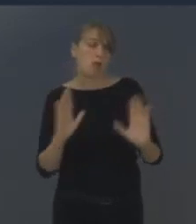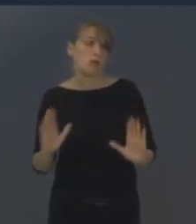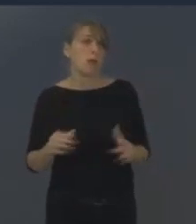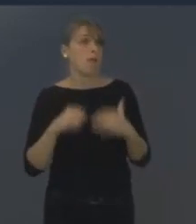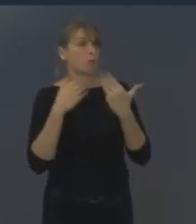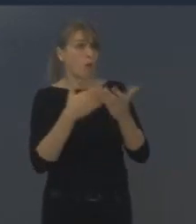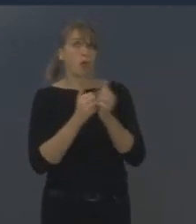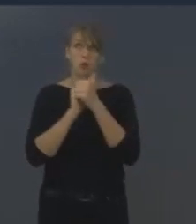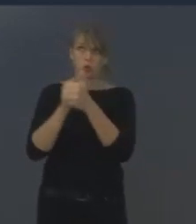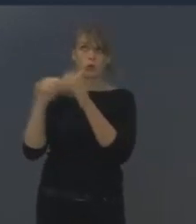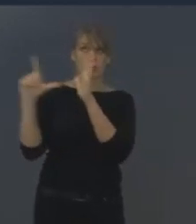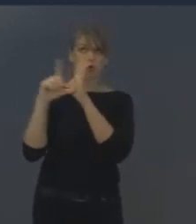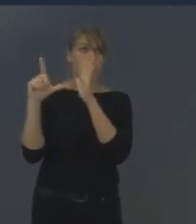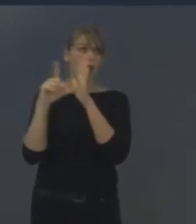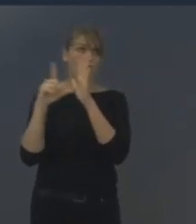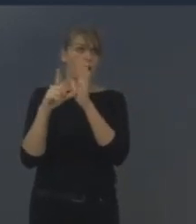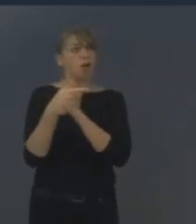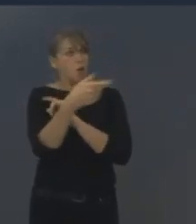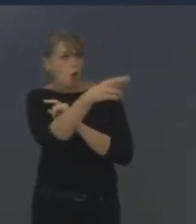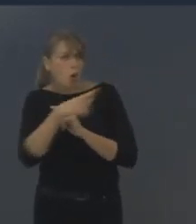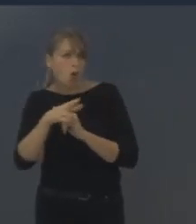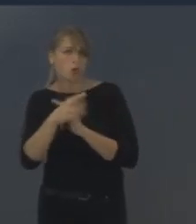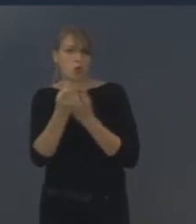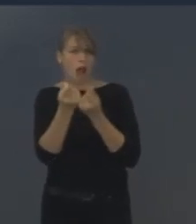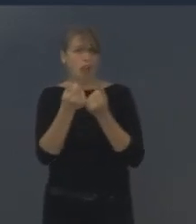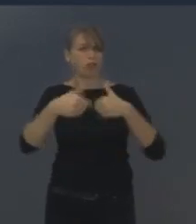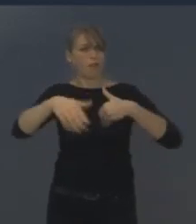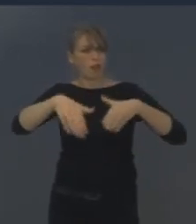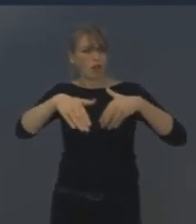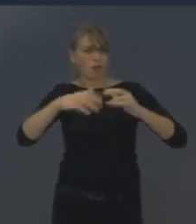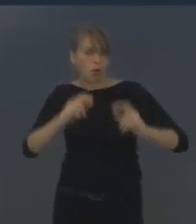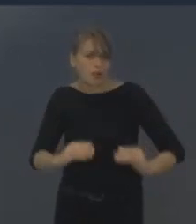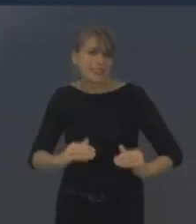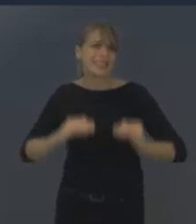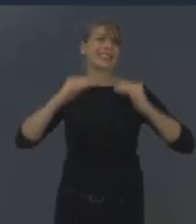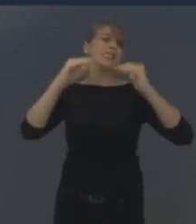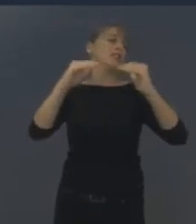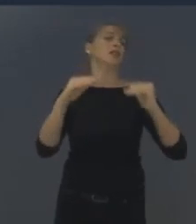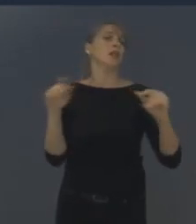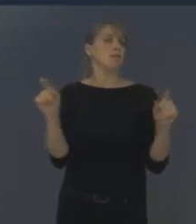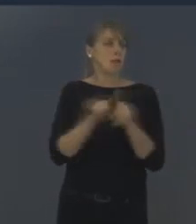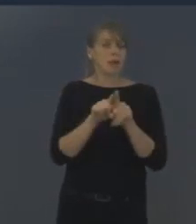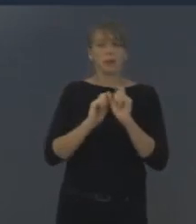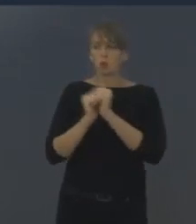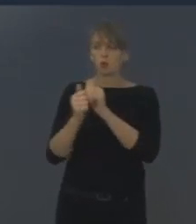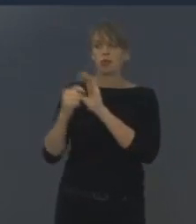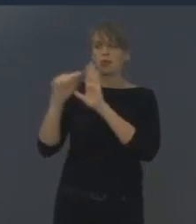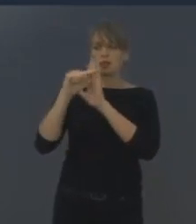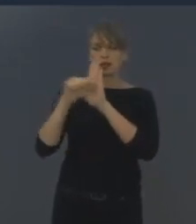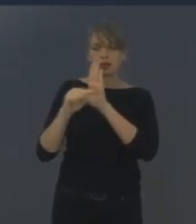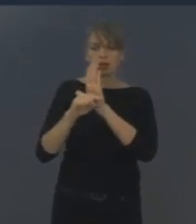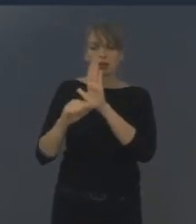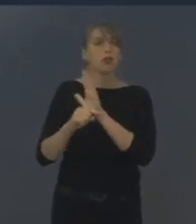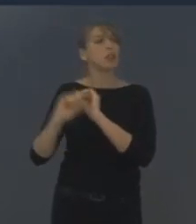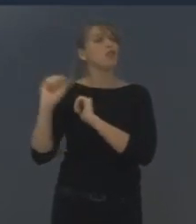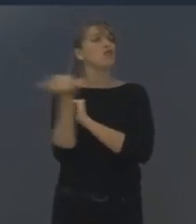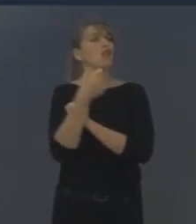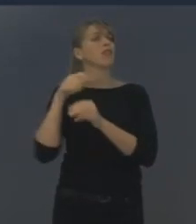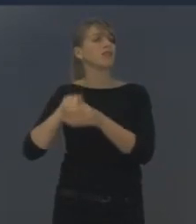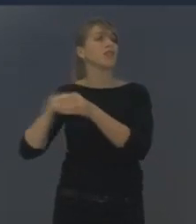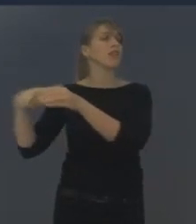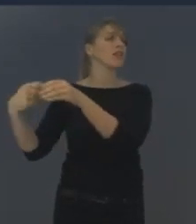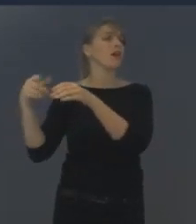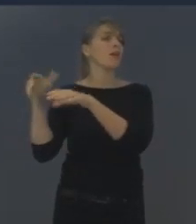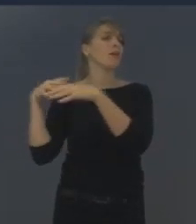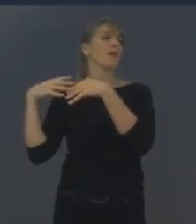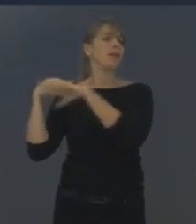droit et revenez au versement des contributions de fonctionnement des PNR telles qu'elles résultent des statuts de chaque syndicat mixte et tel que